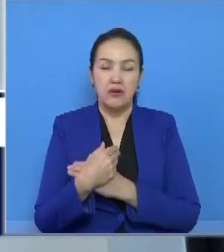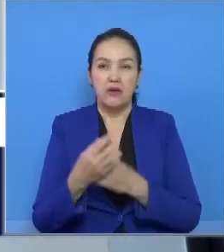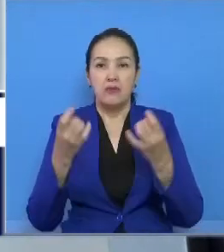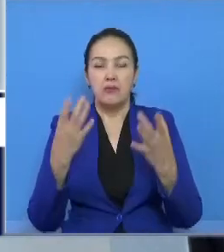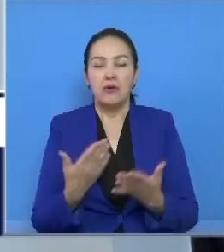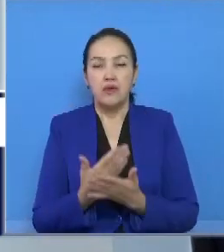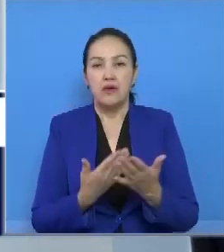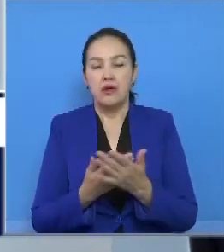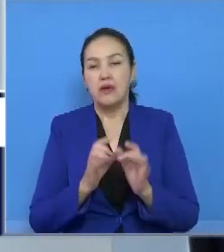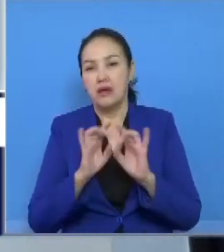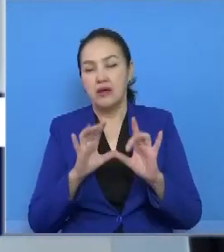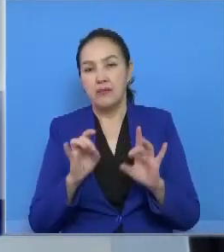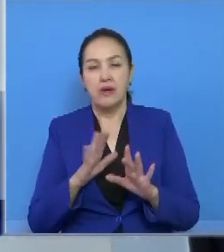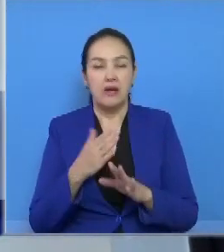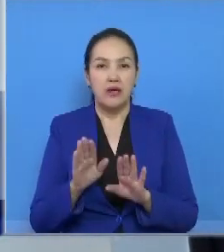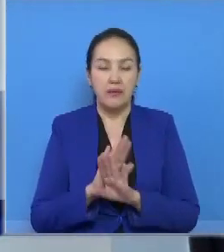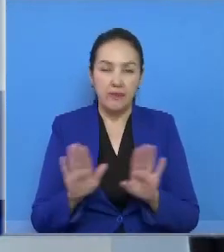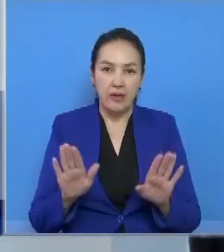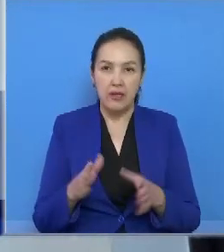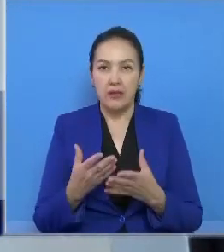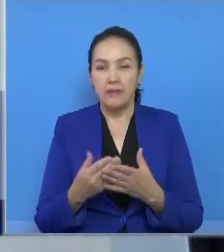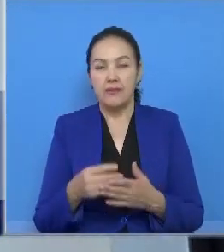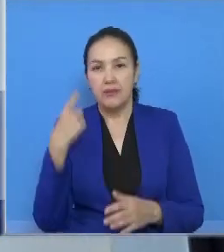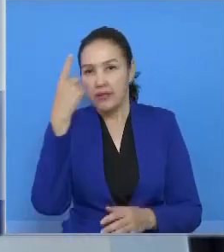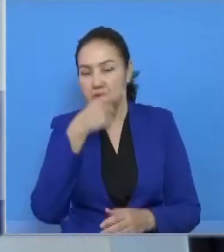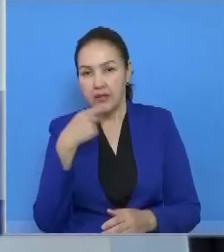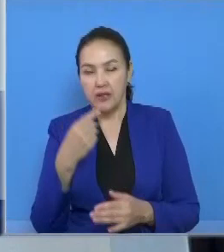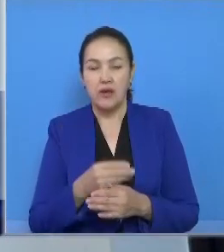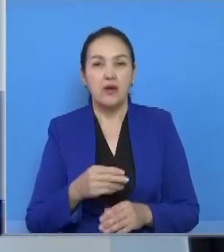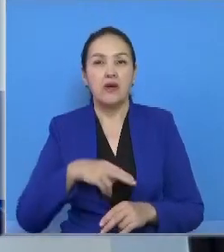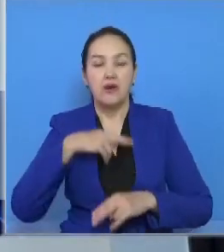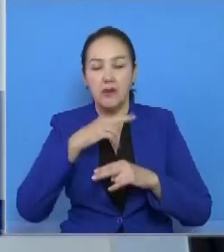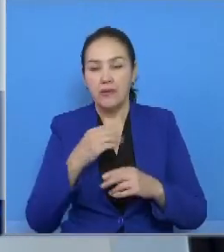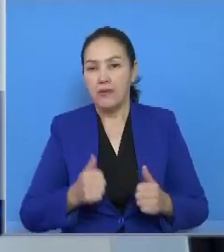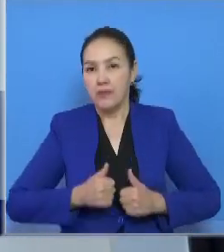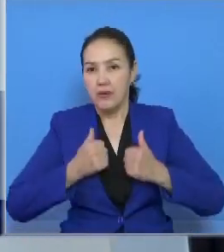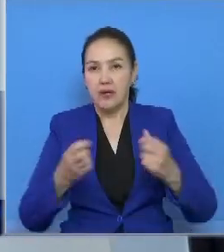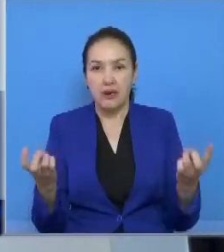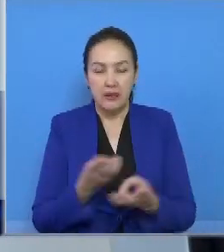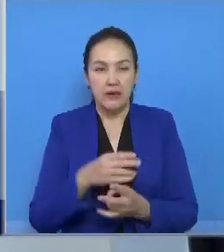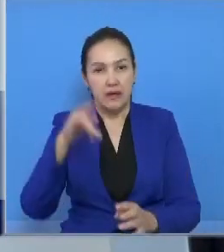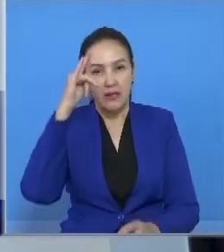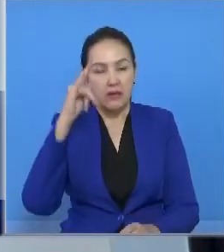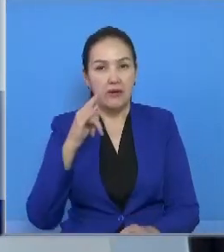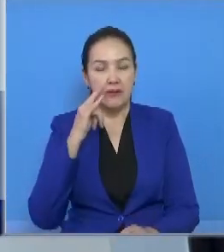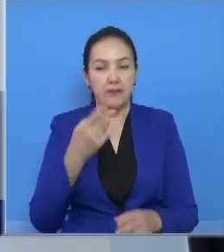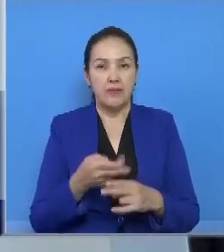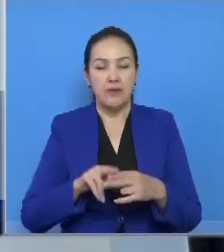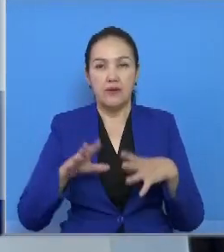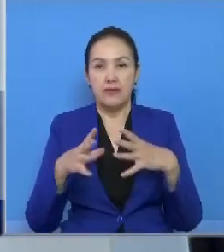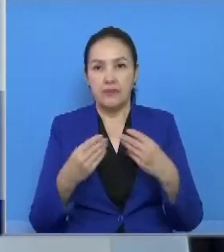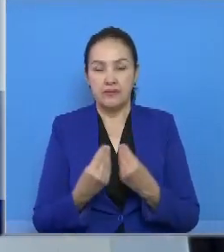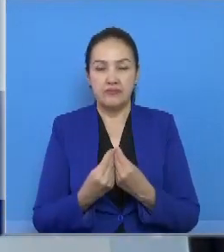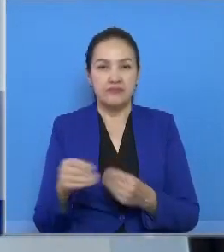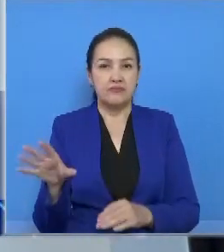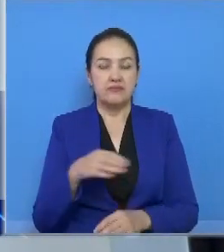құрғақ ақыл айту мен мораль соғумен ғана емес, жеке басымен үлгі болуға тырысқан жөн. Қазақша айтқанда, бұл